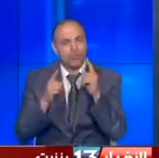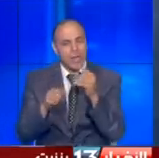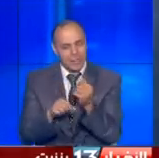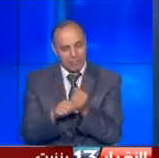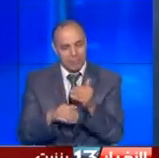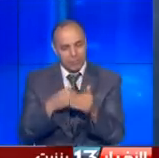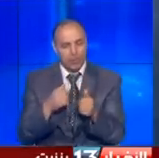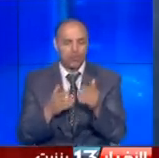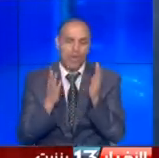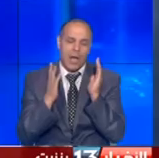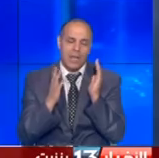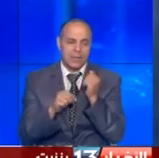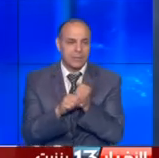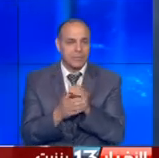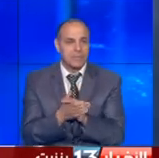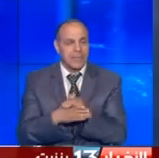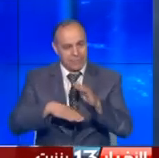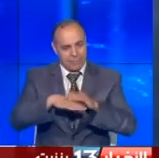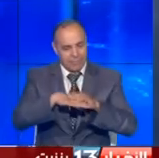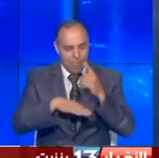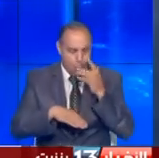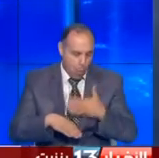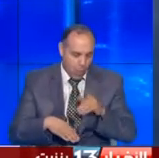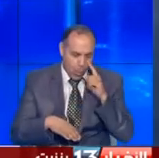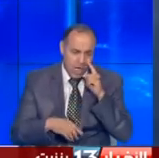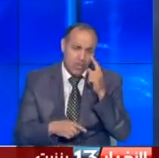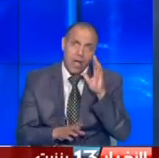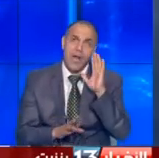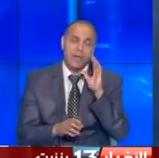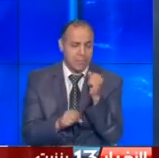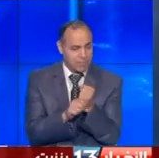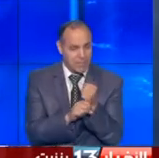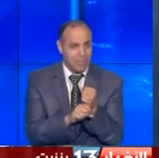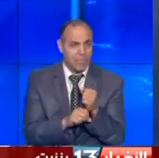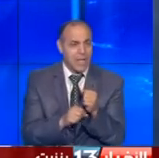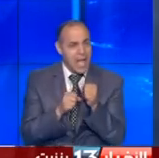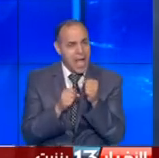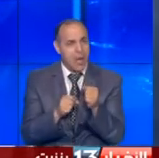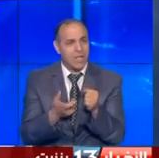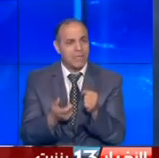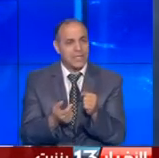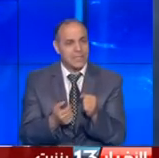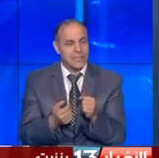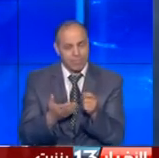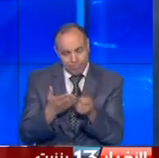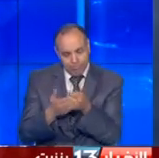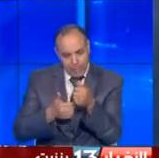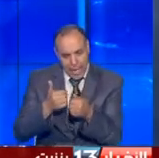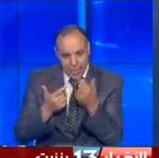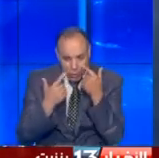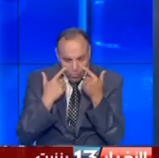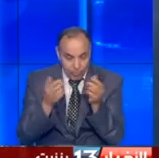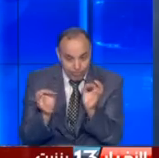هما متميزين إن شاء الله يجيبوا رواحهم. معطي توصية به وإن شاء الله معناتها تحاول كيفاش تتعامل مع اللي زيك زمان، تحاول